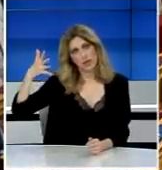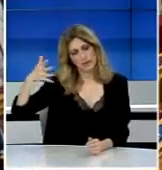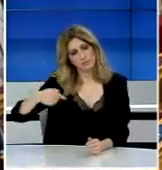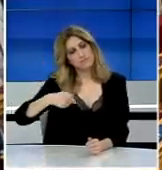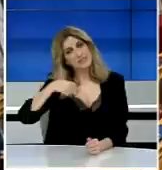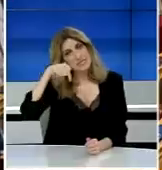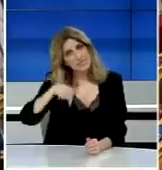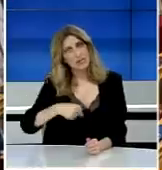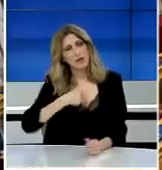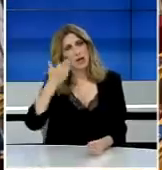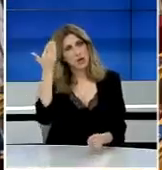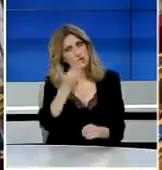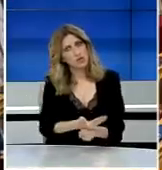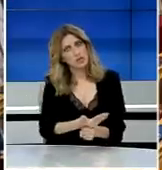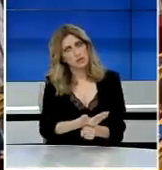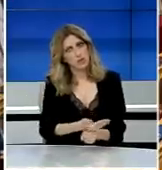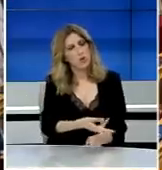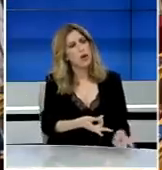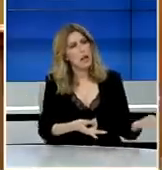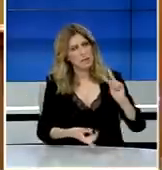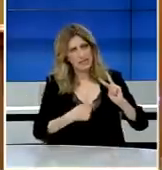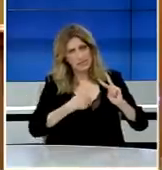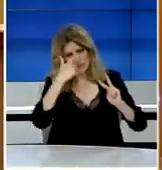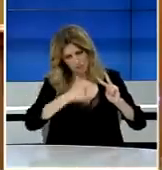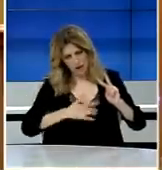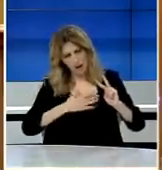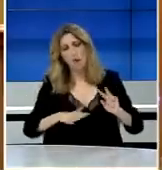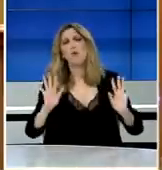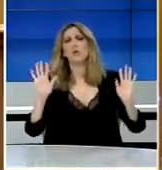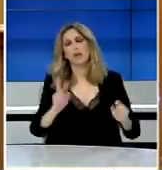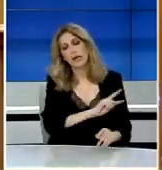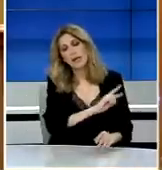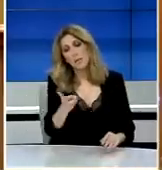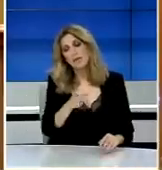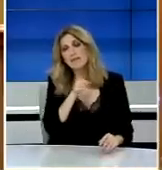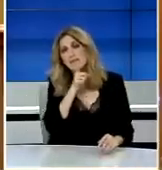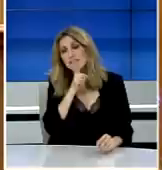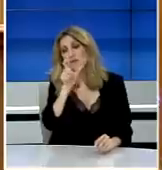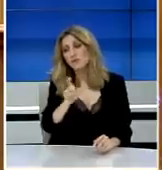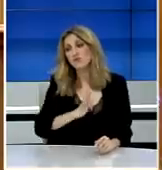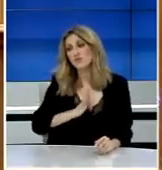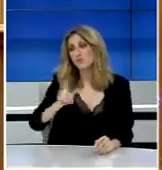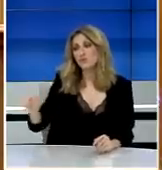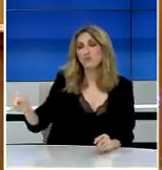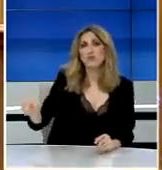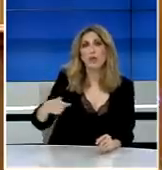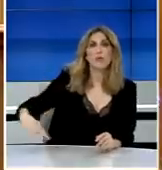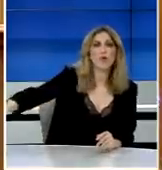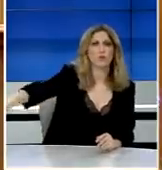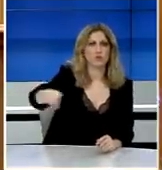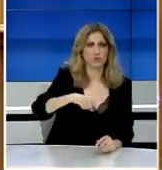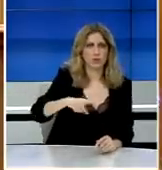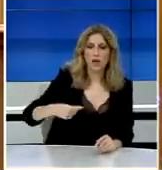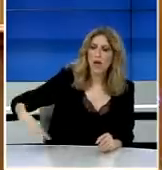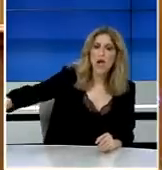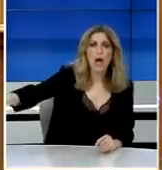να προσπαθήσετε να απαντήσετε σε αυτούς τους ανθρώπους, όχι σε μένα. Να απαντήσετε σε όλους αυτούς τους ανθρώπους που με πολύ μεγάλη